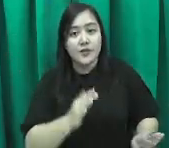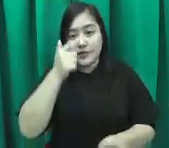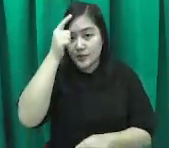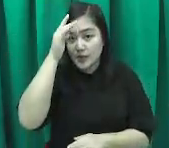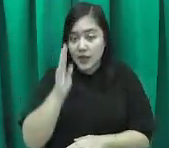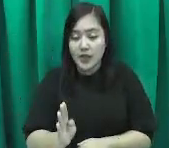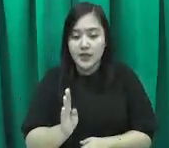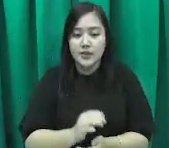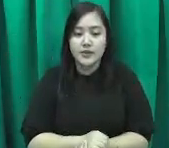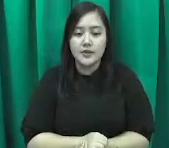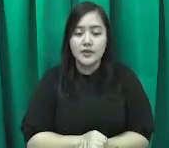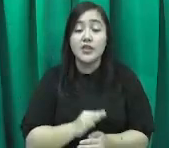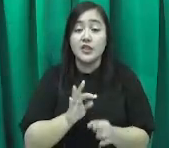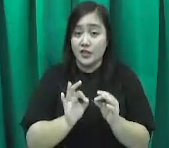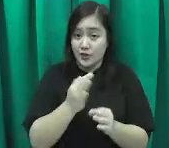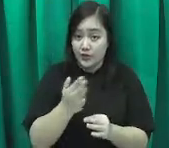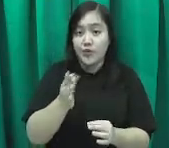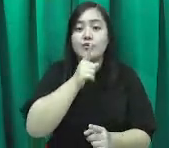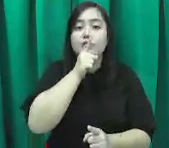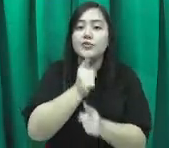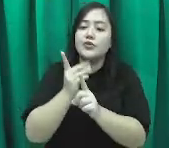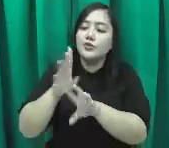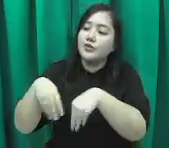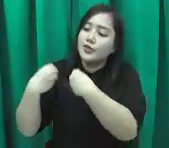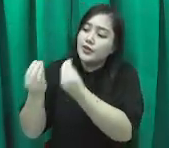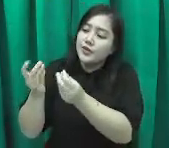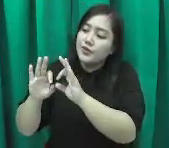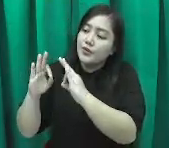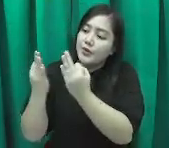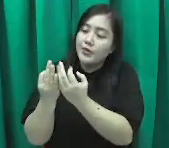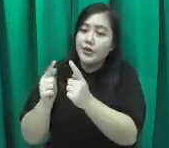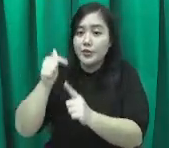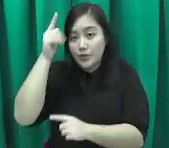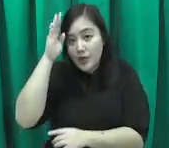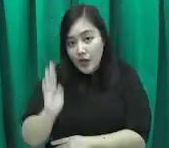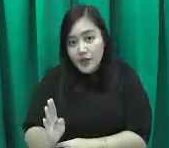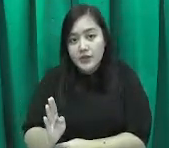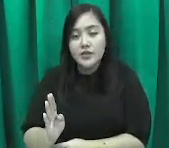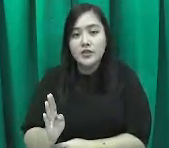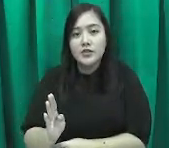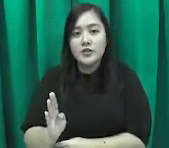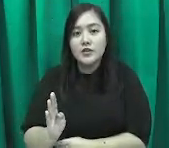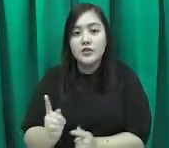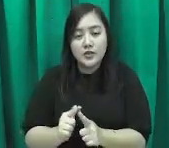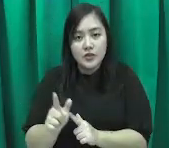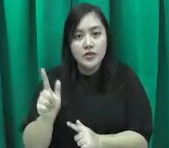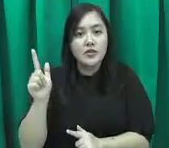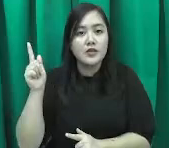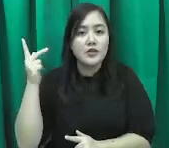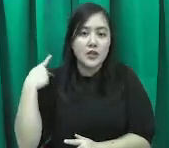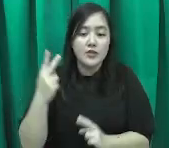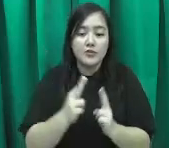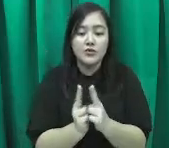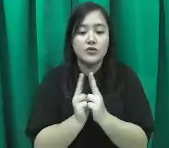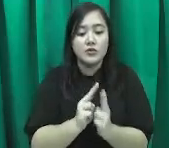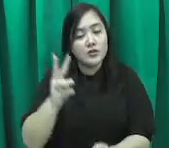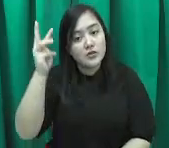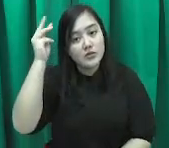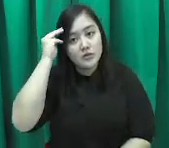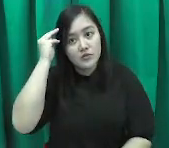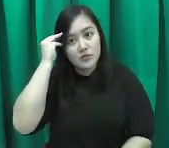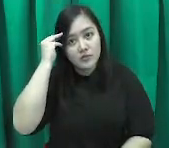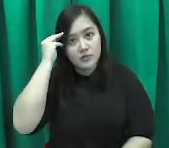dinedicate mo, ay talagang inalay mo sa Panginoon, at ang kaisipan ng bawat isa sa inyo ay iisa lang para sa Panginoon, walang ano, kahit makabitaw